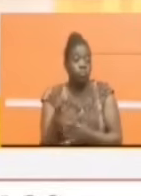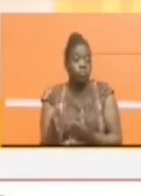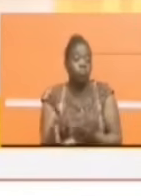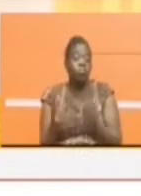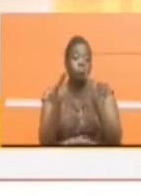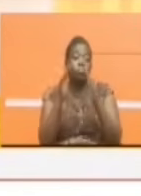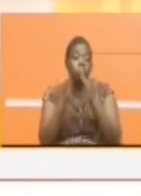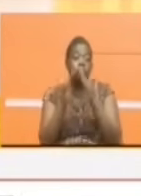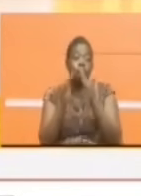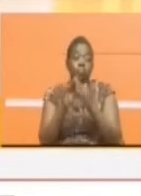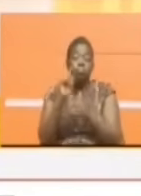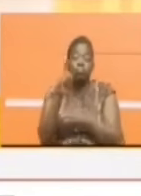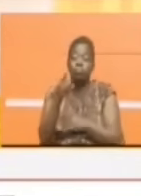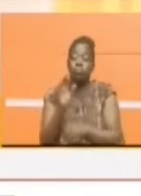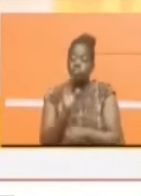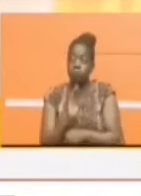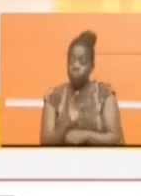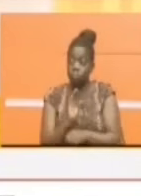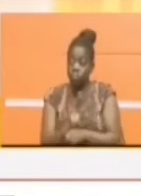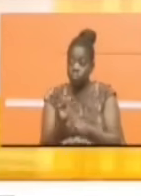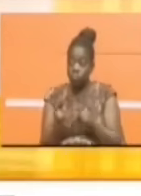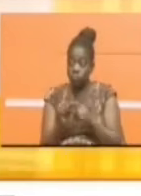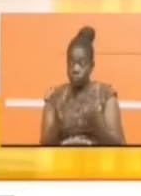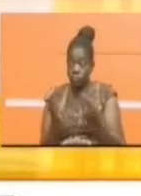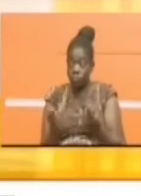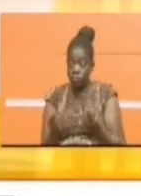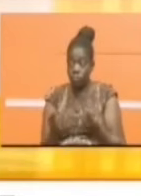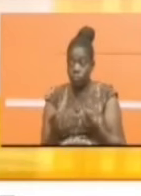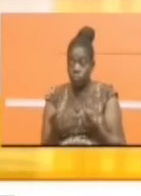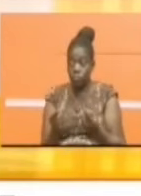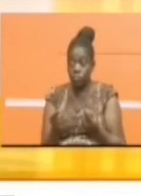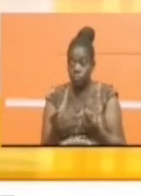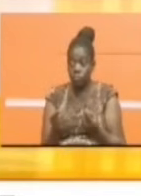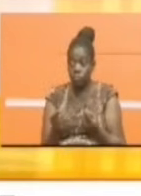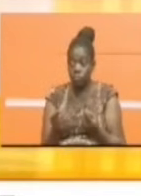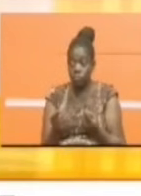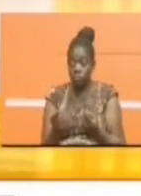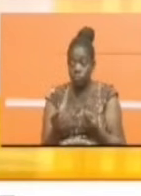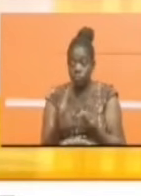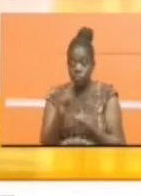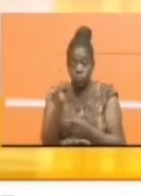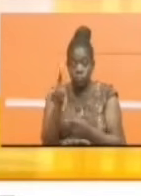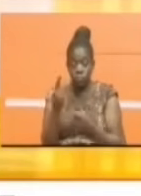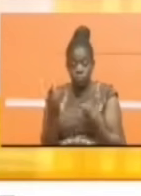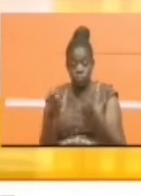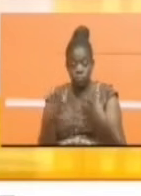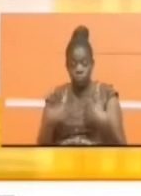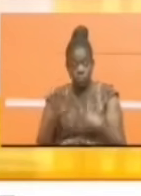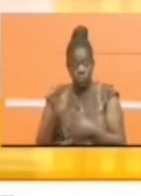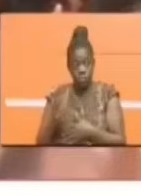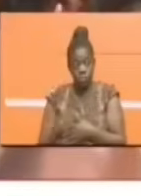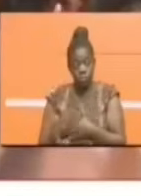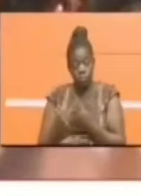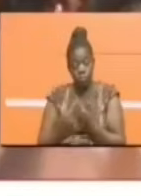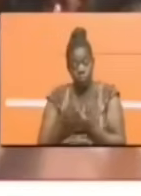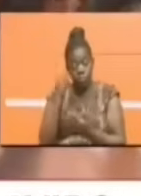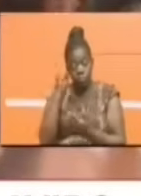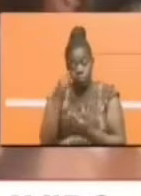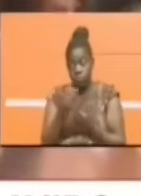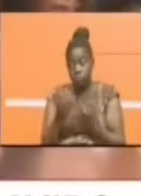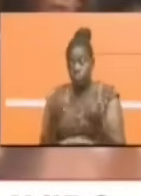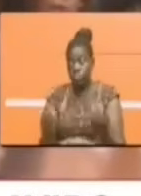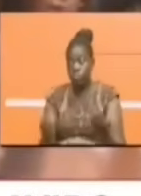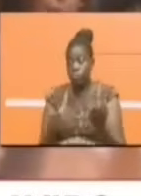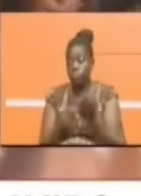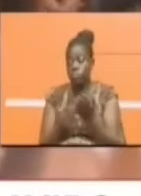y'Ekereziya asookerwako era lyeggujjuli lisooko okukkiriza n'empisa mwe zikuzibwa. Abakulembeze ba